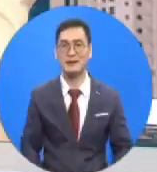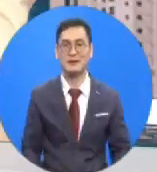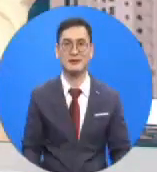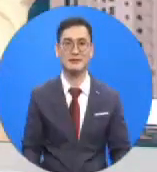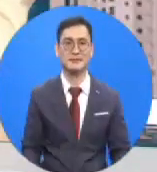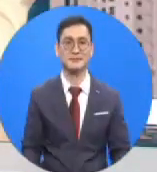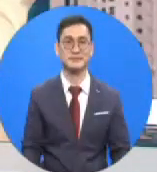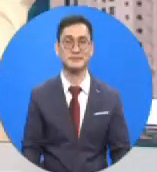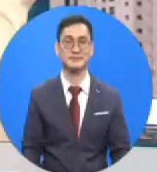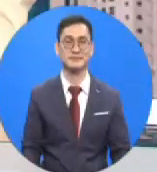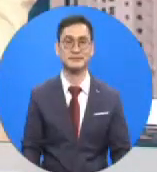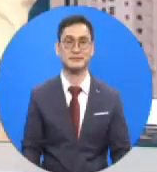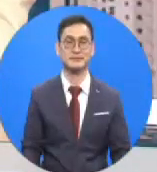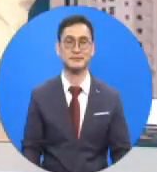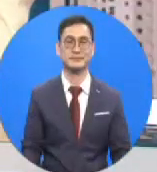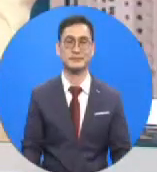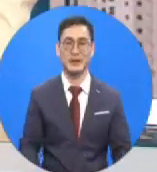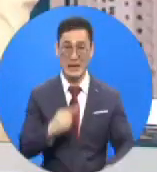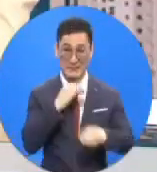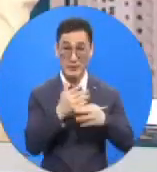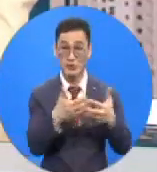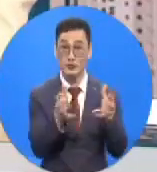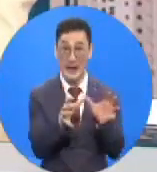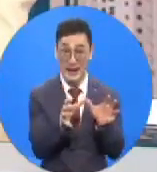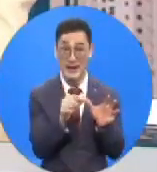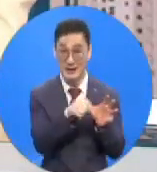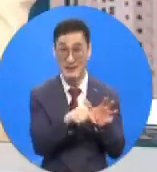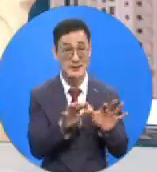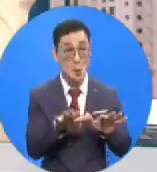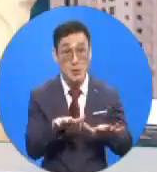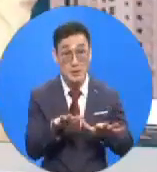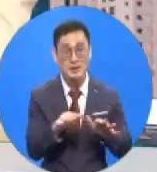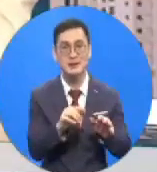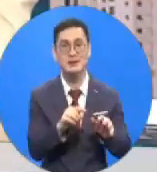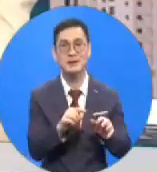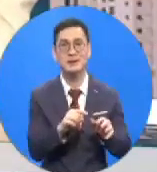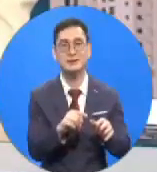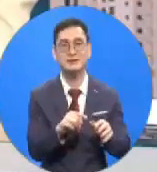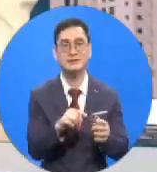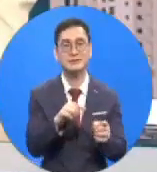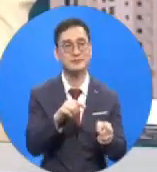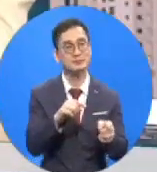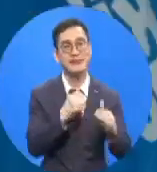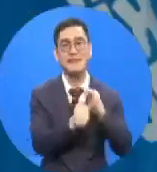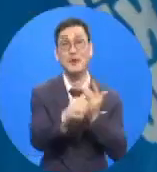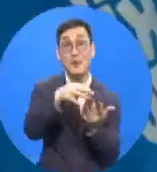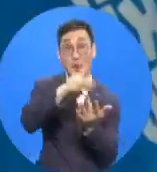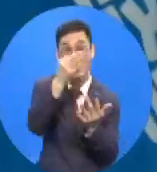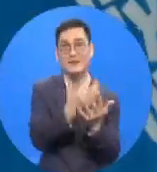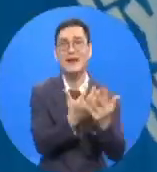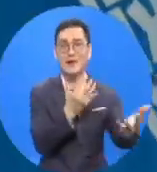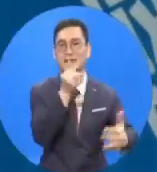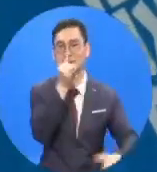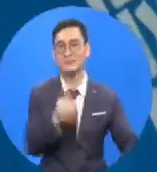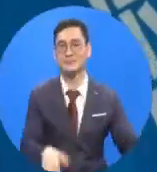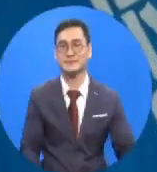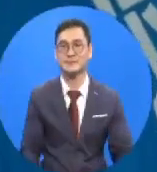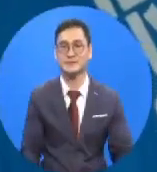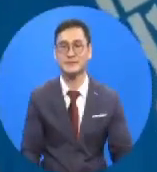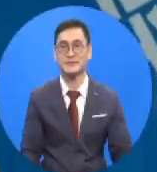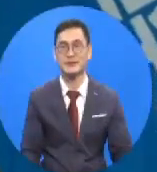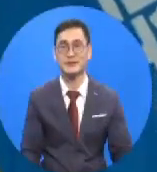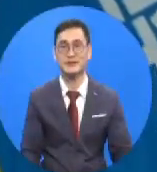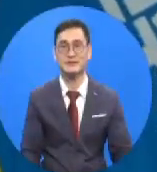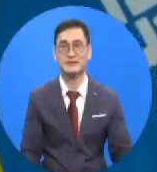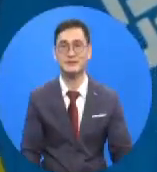1시부터 민주당은 새 지도부를 뽑는 전당 배를 시작했습니다 처음에 준비됐나요 예 지금 보신